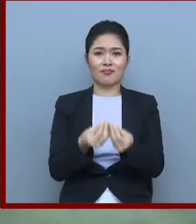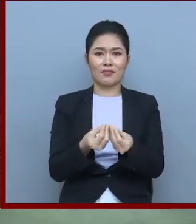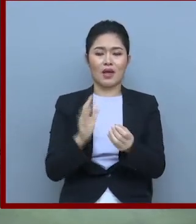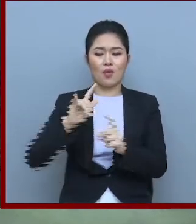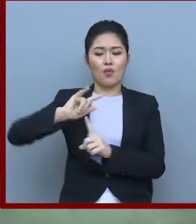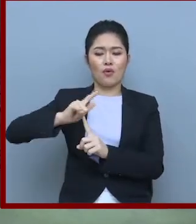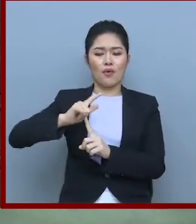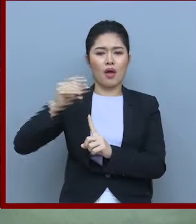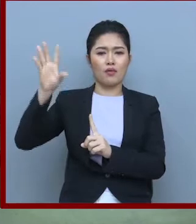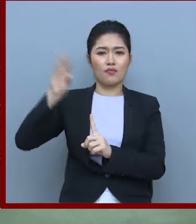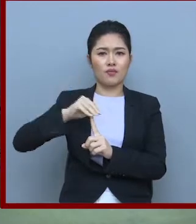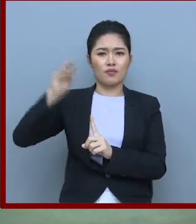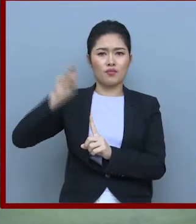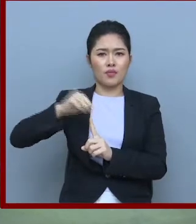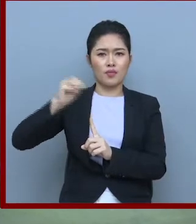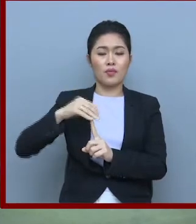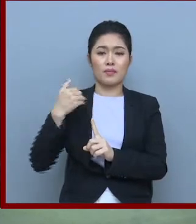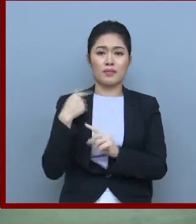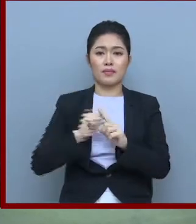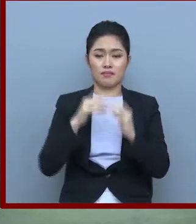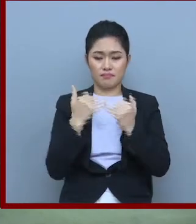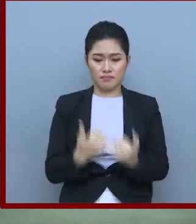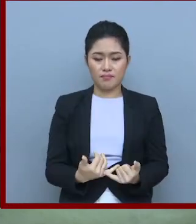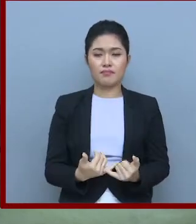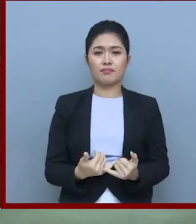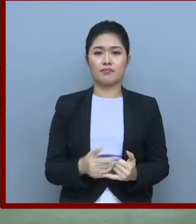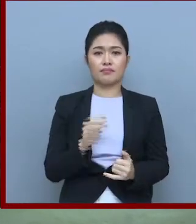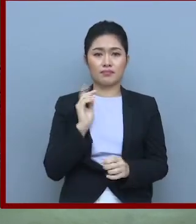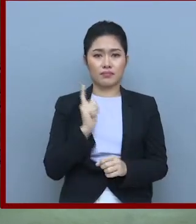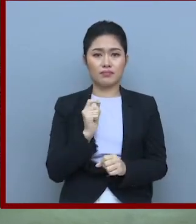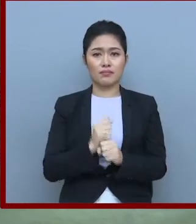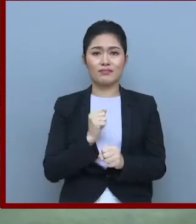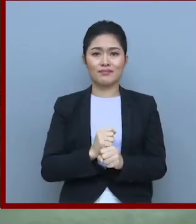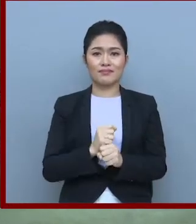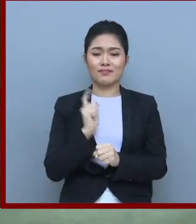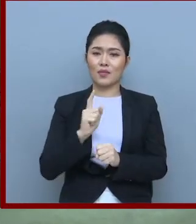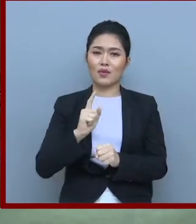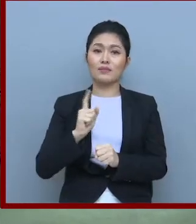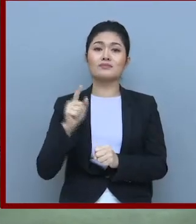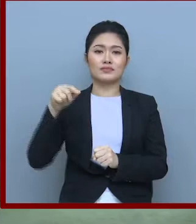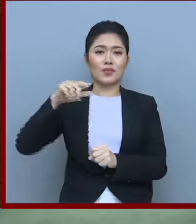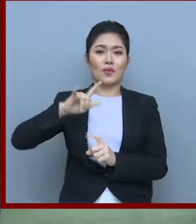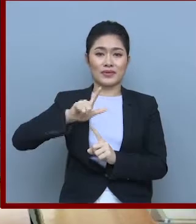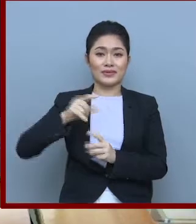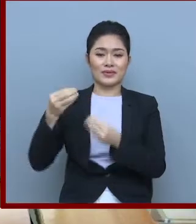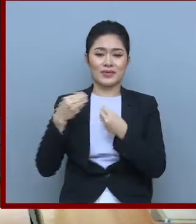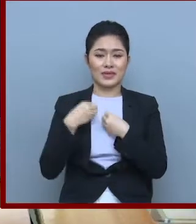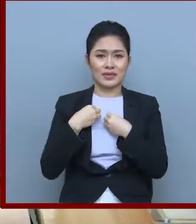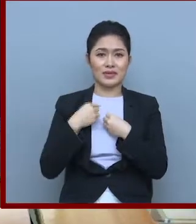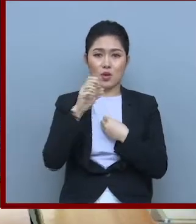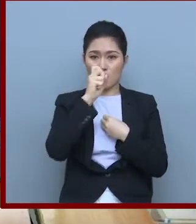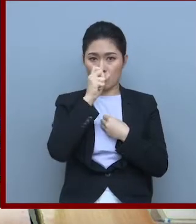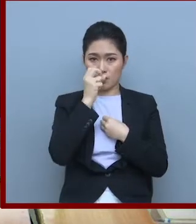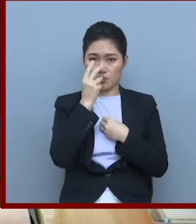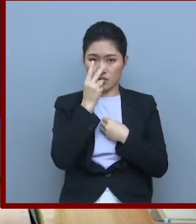ยการปล่อย Wi-Fi ให้ครั้งนี้นะครับเราก็จะต้องมีสัญญาณอินเทอร์เน็ตให้นะครับ